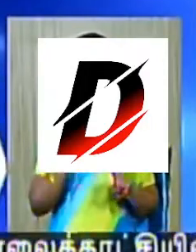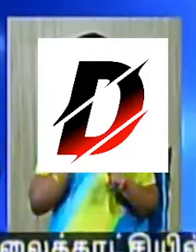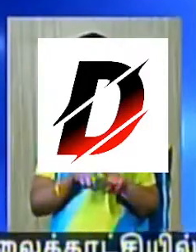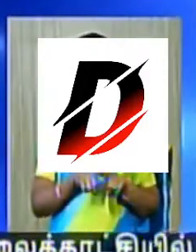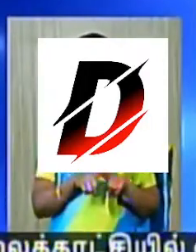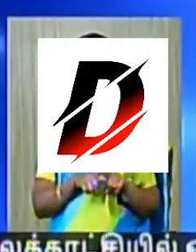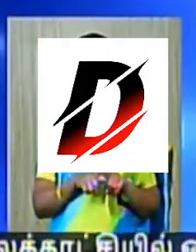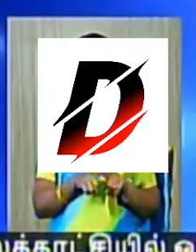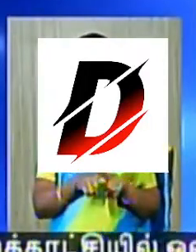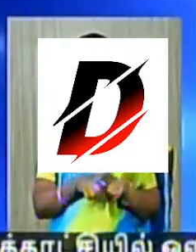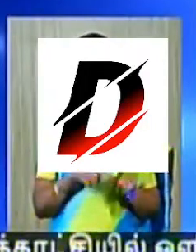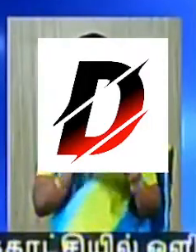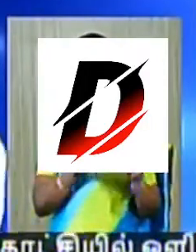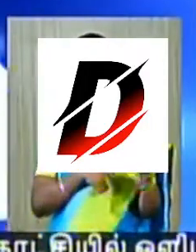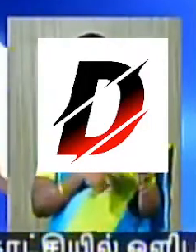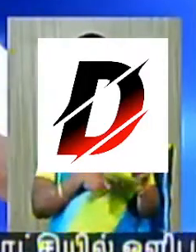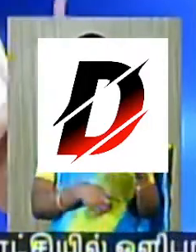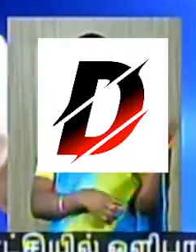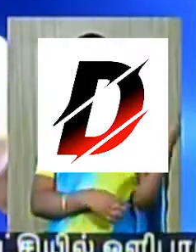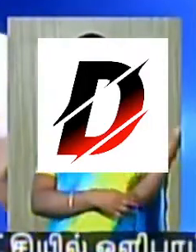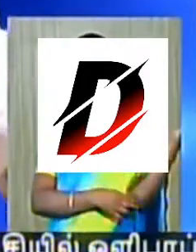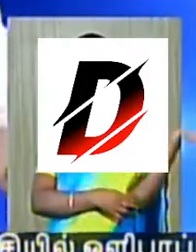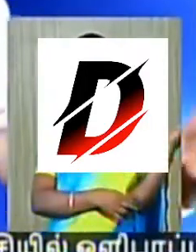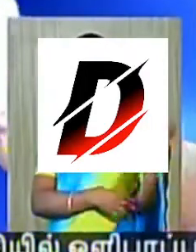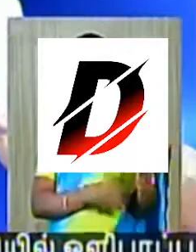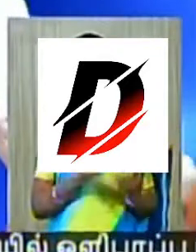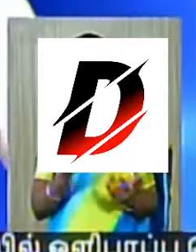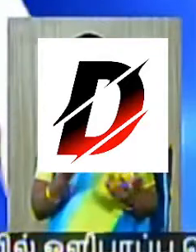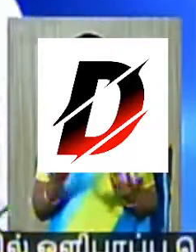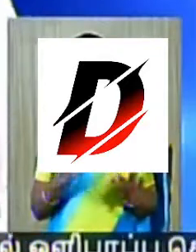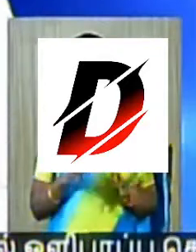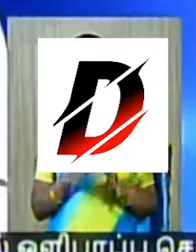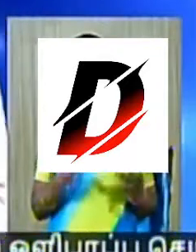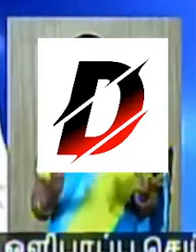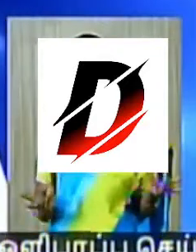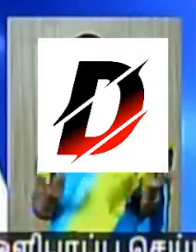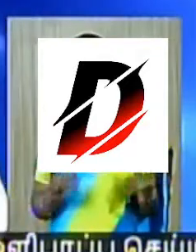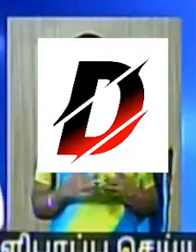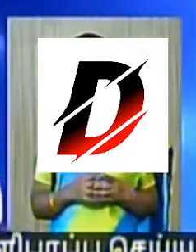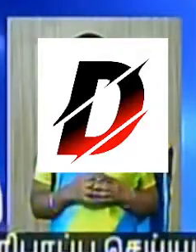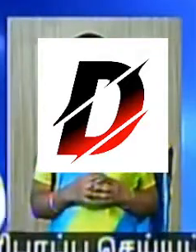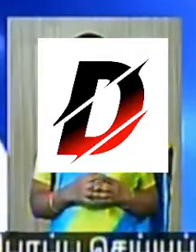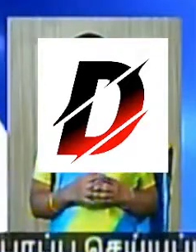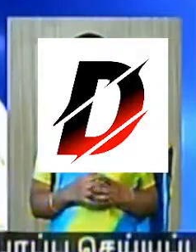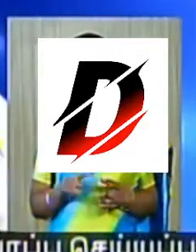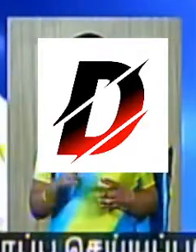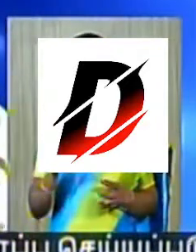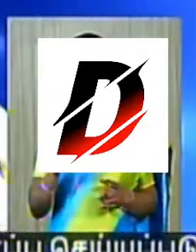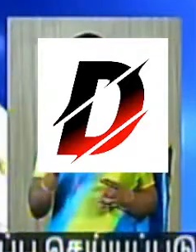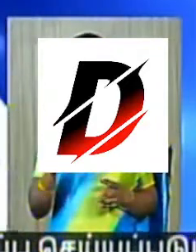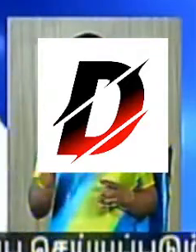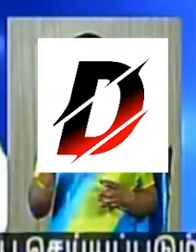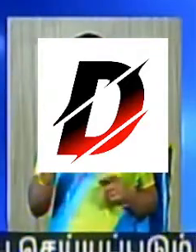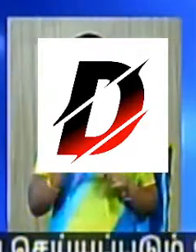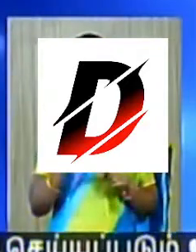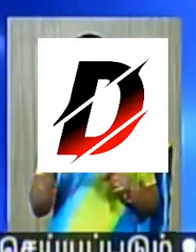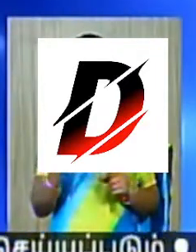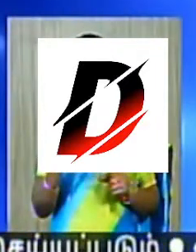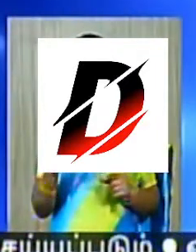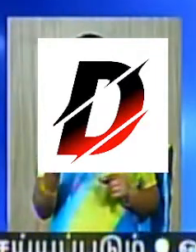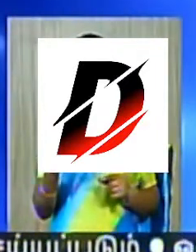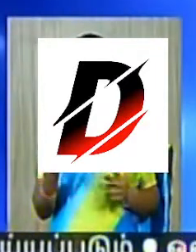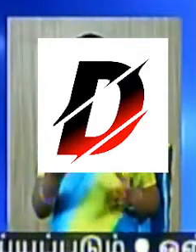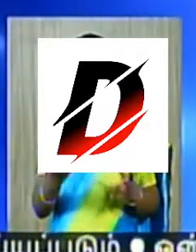நமக்கு எக்ஸ் அச்சினுடைய ஒய் அச்சினுடைய இடது பக்கம் எக்ஸ் அச்சில் நம்பர் இல்லாமல் போகும். ஆனால் ஒரு 2 மைனஸ் நம்பர்